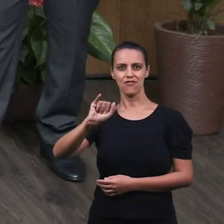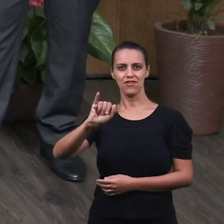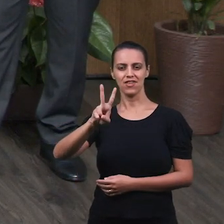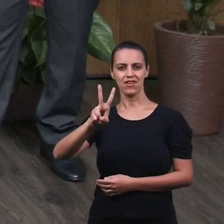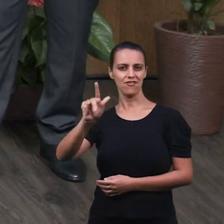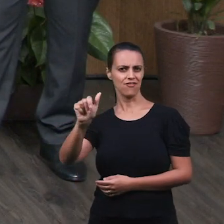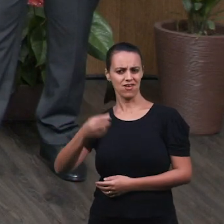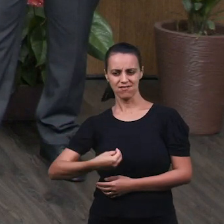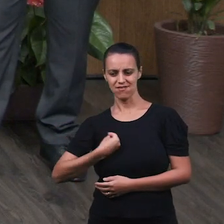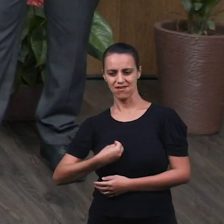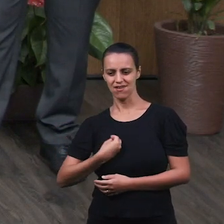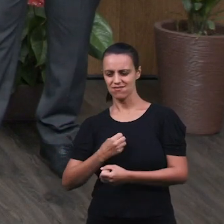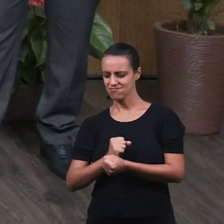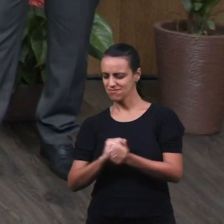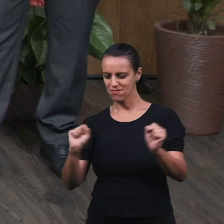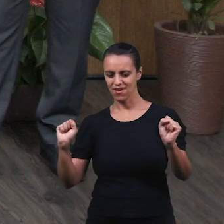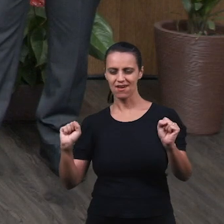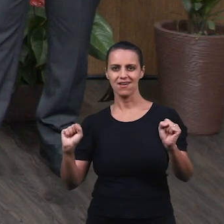restaure,